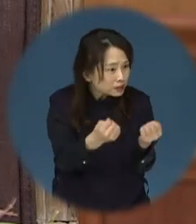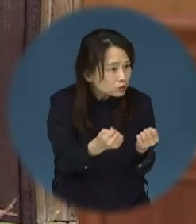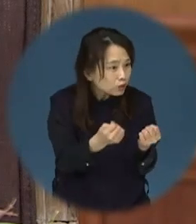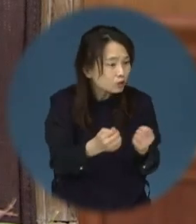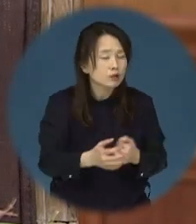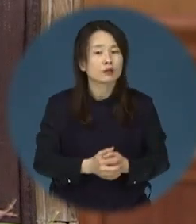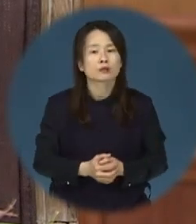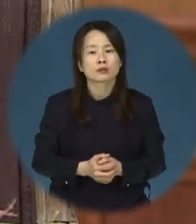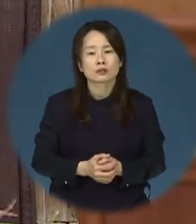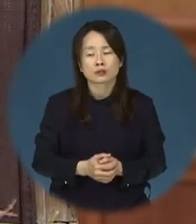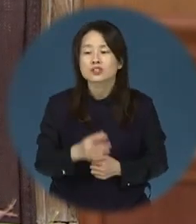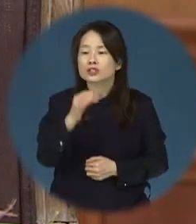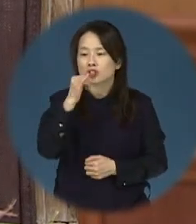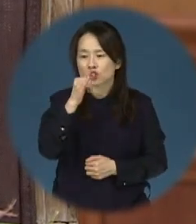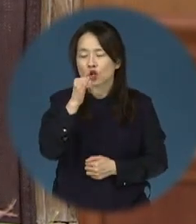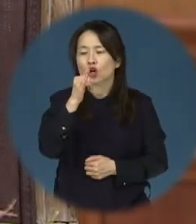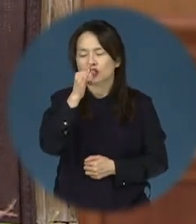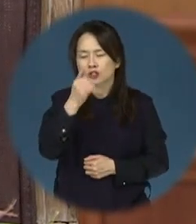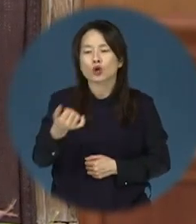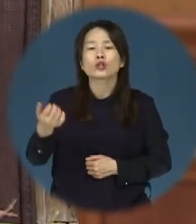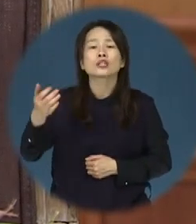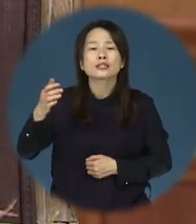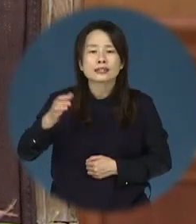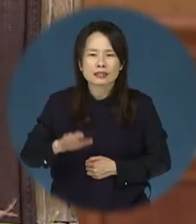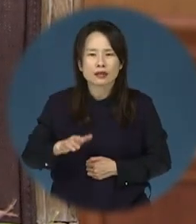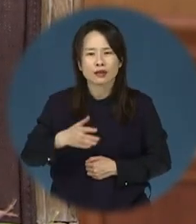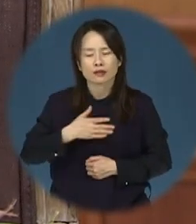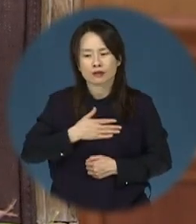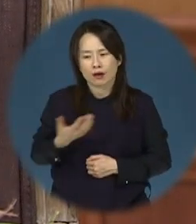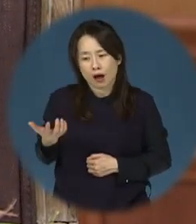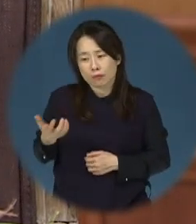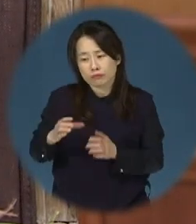대로 아플 때 내가 그러니까 뭐